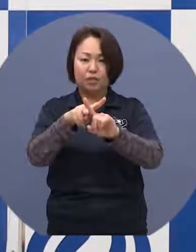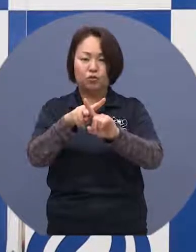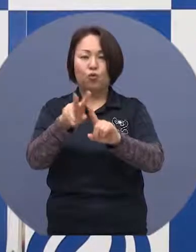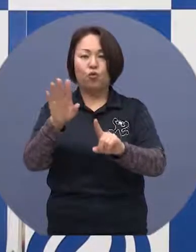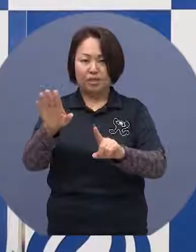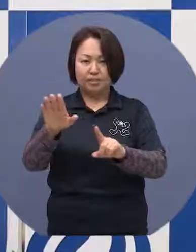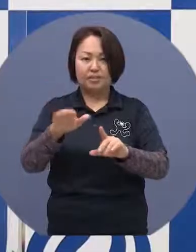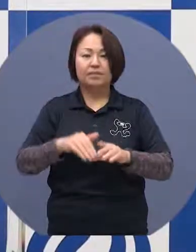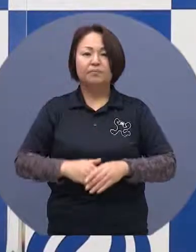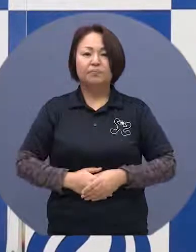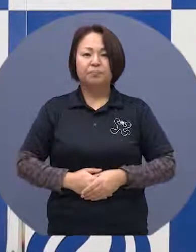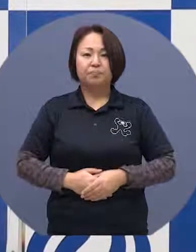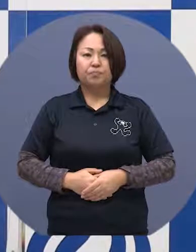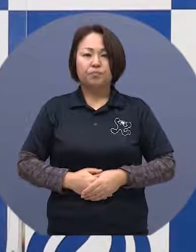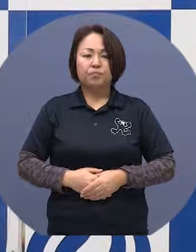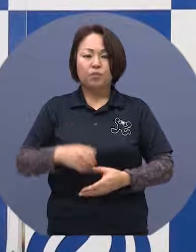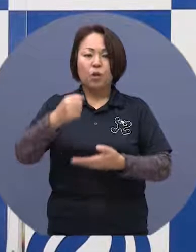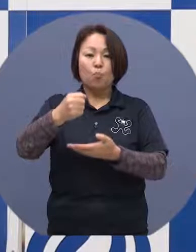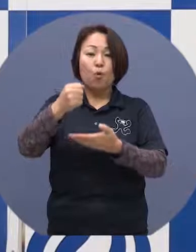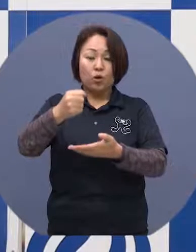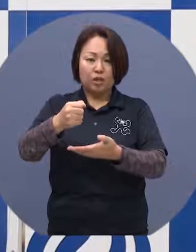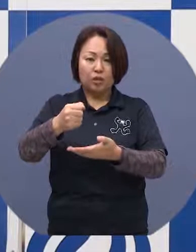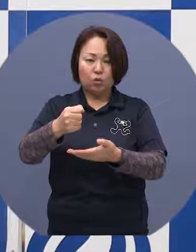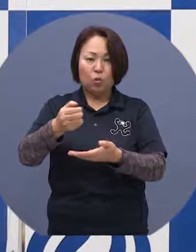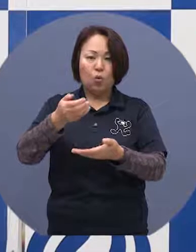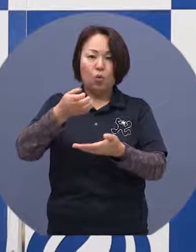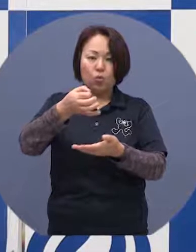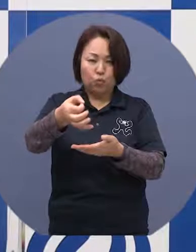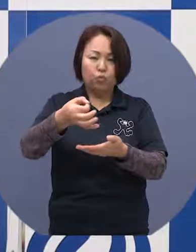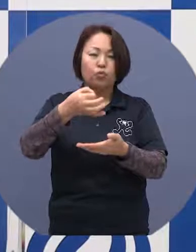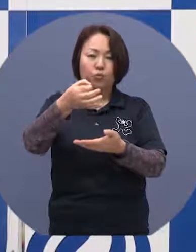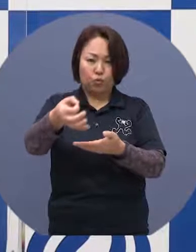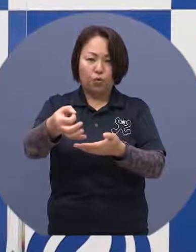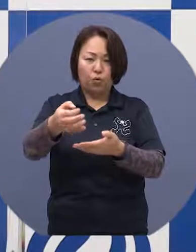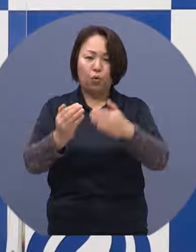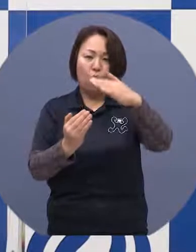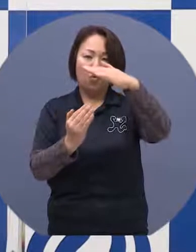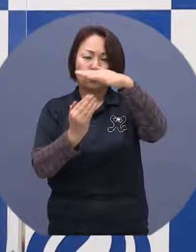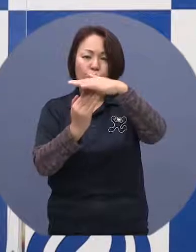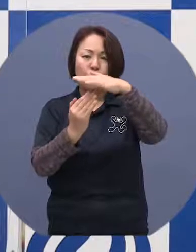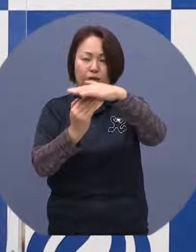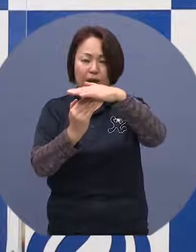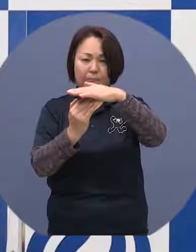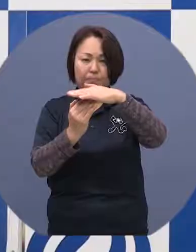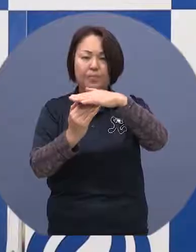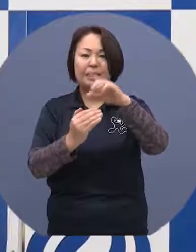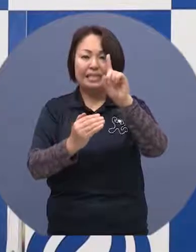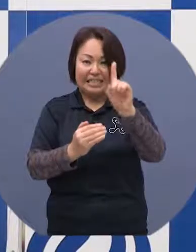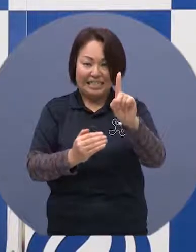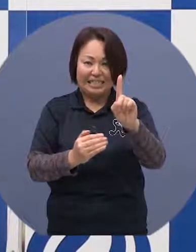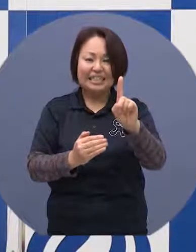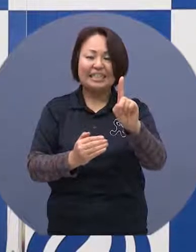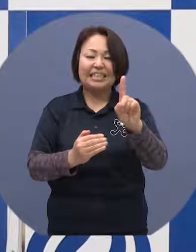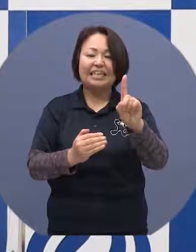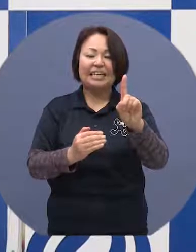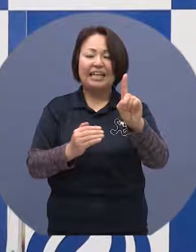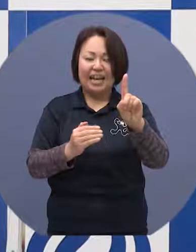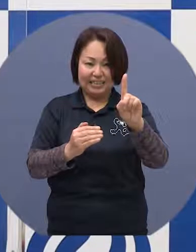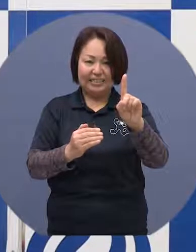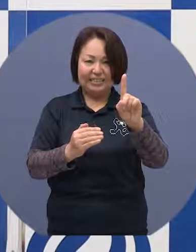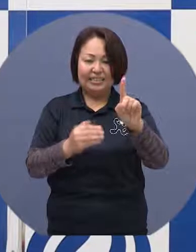ますポイント付与の上限につきましては1回あたり3,000円相当まで